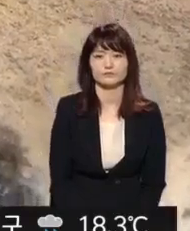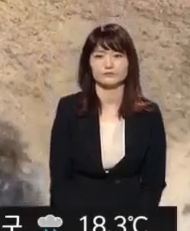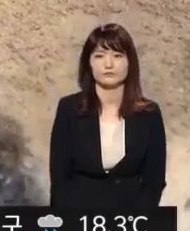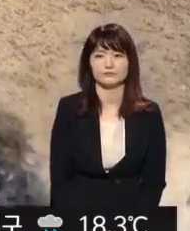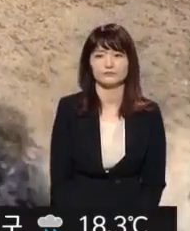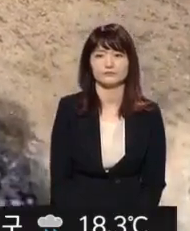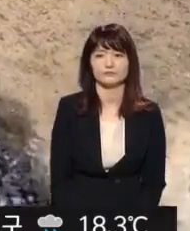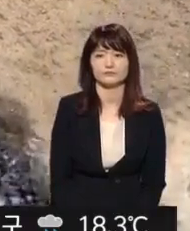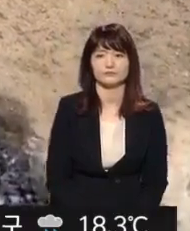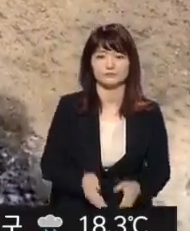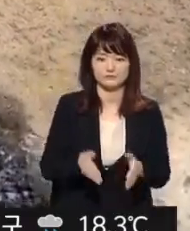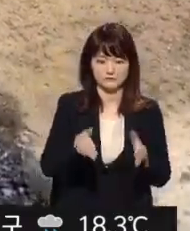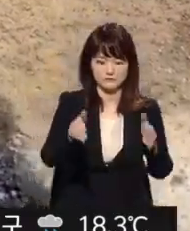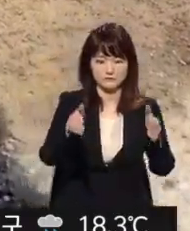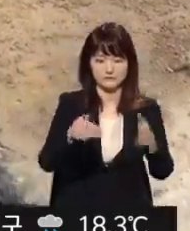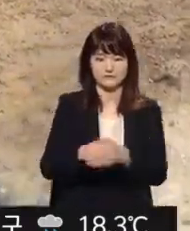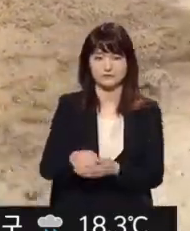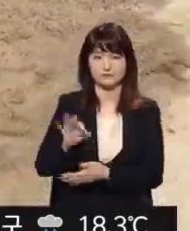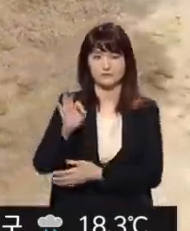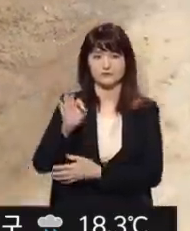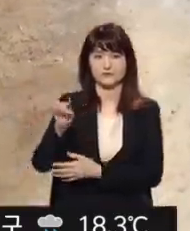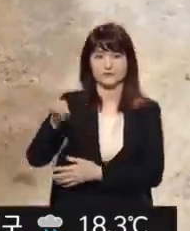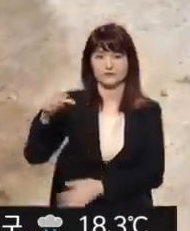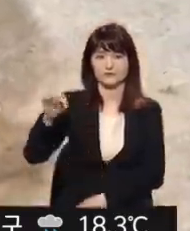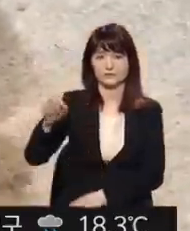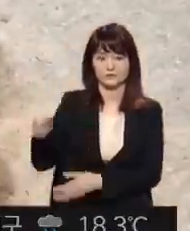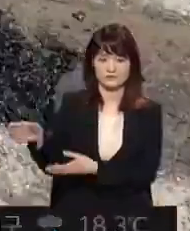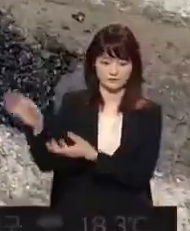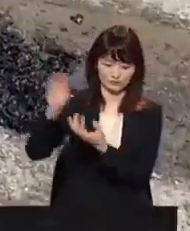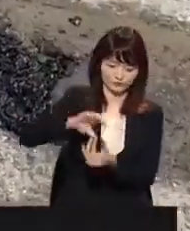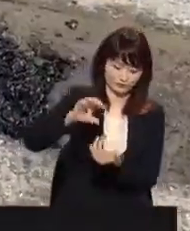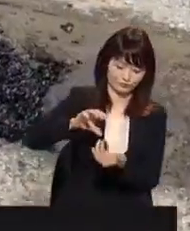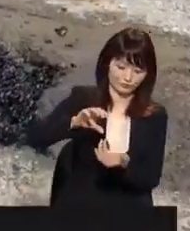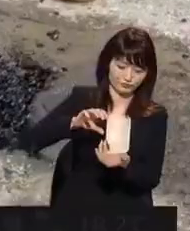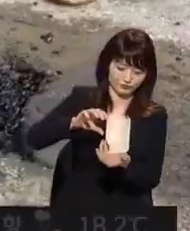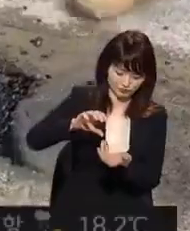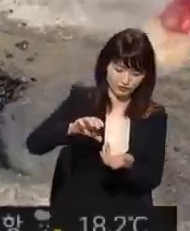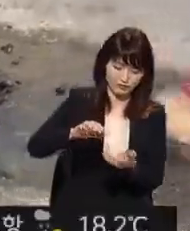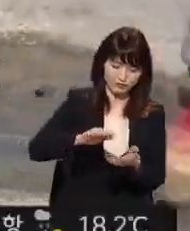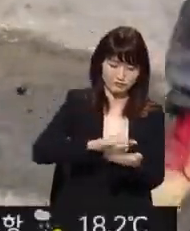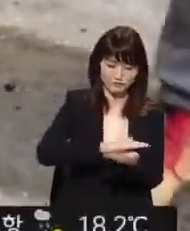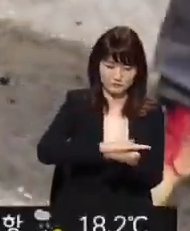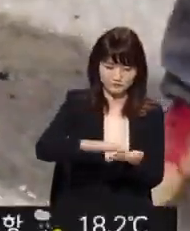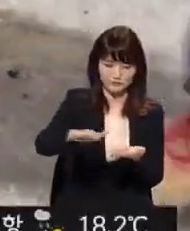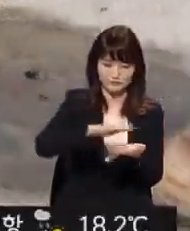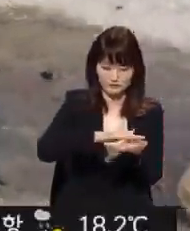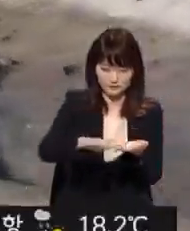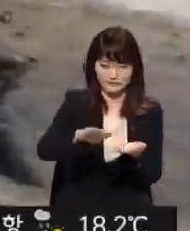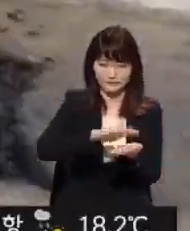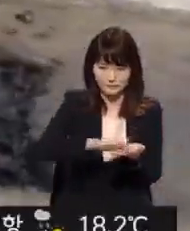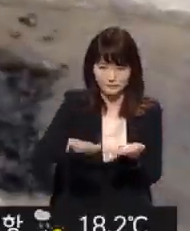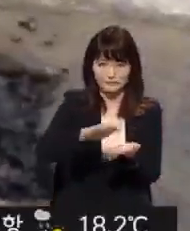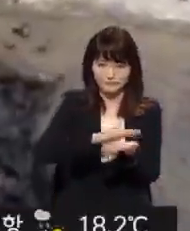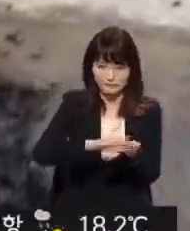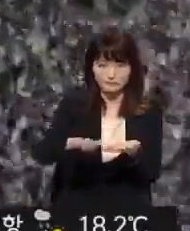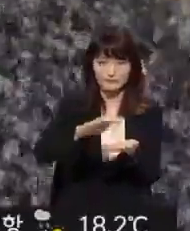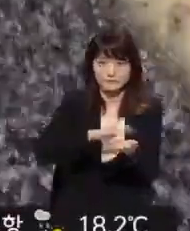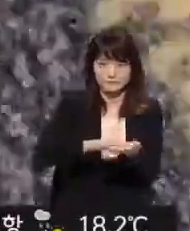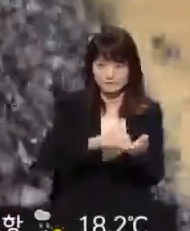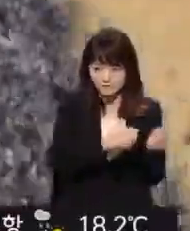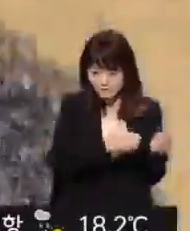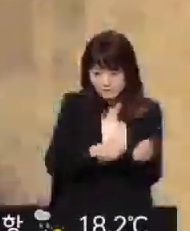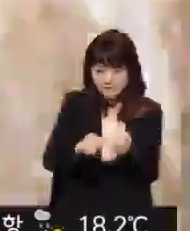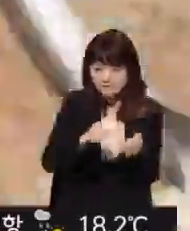자, 도로에 아스팔트를 부어서 움푹 파인 도로를 수리하고 있습니다. 자, 삽으로 섬세하게 하나하나 메우고 있는 이